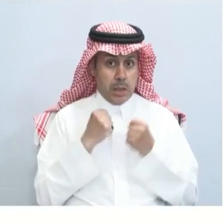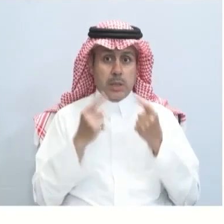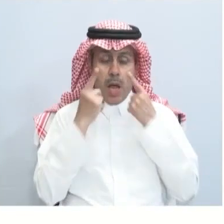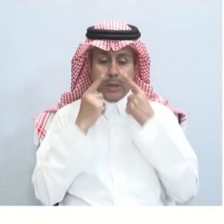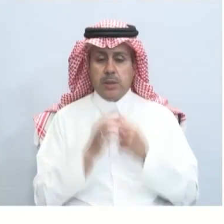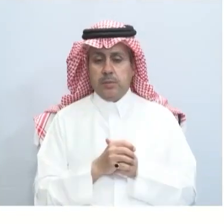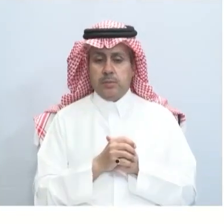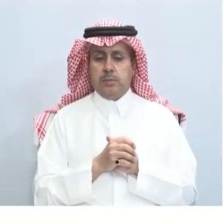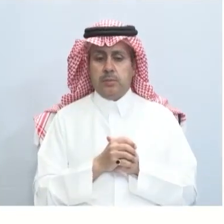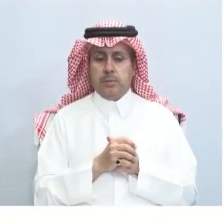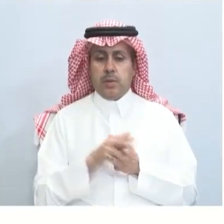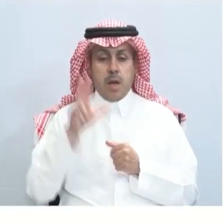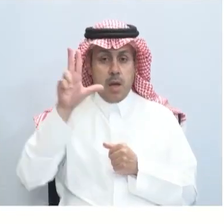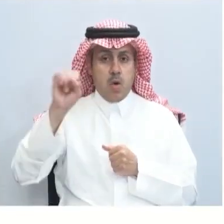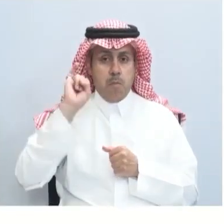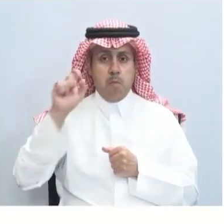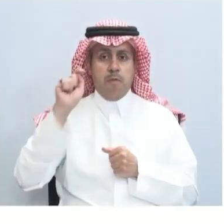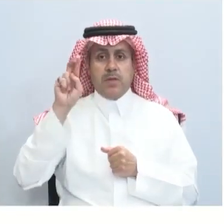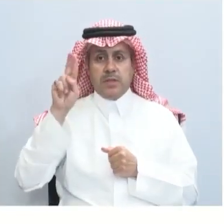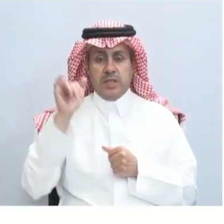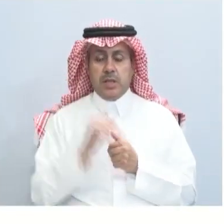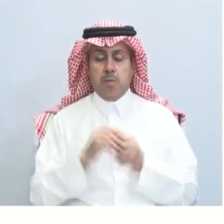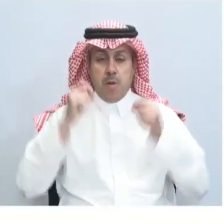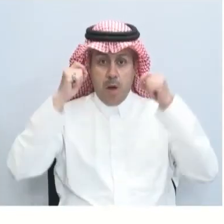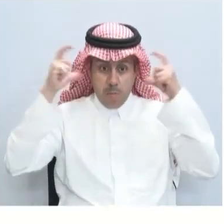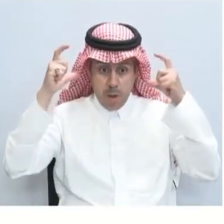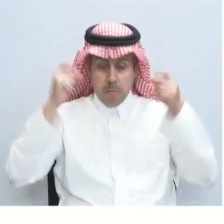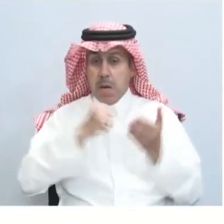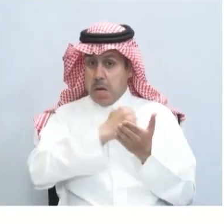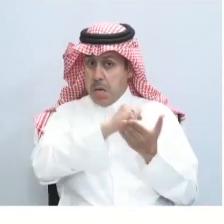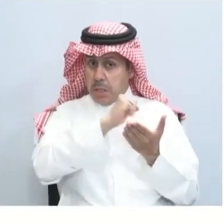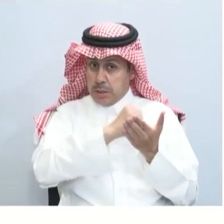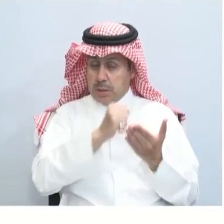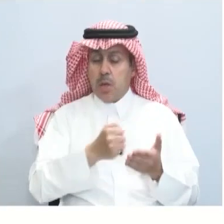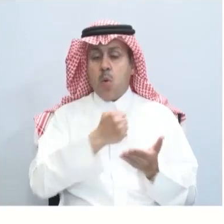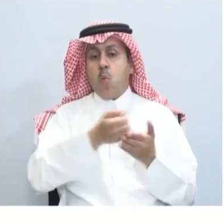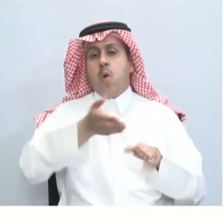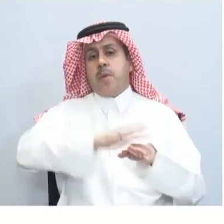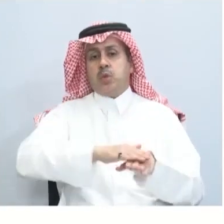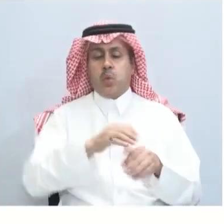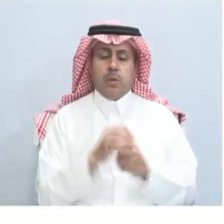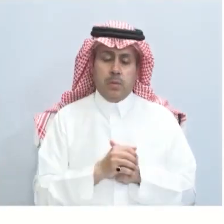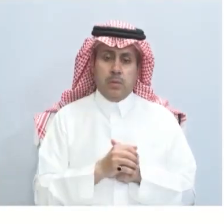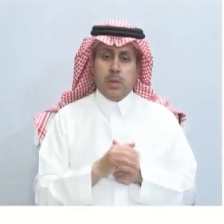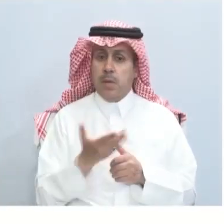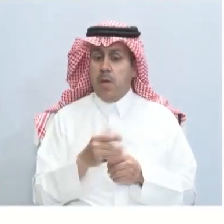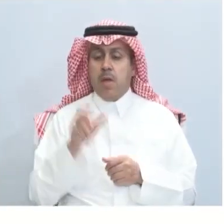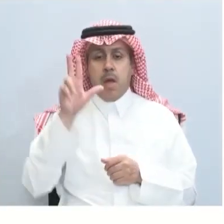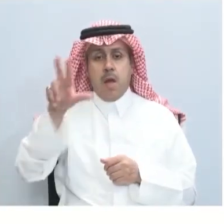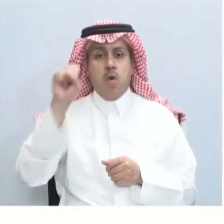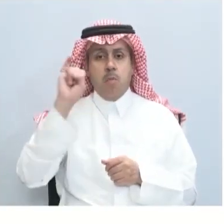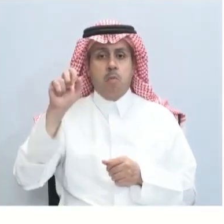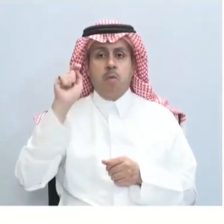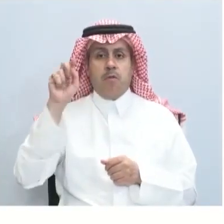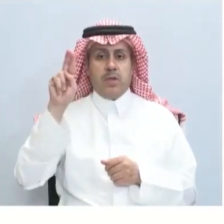حياتيه المفتي لابد له من الالمام بماذا بالناسخ والمنسوخ لماذا المفتي يكون له